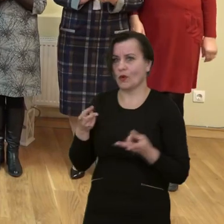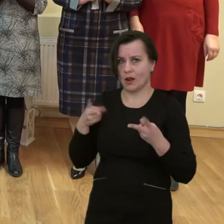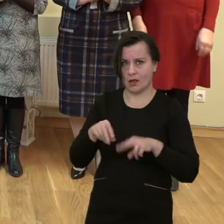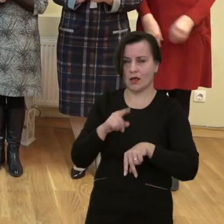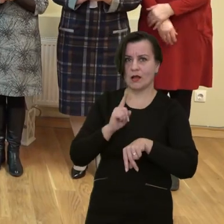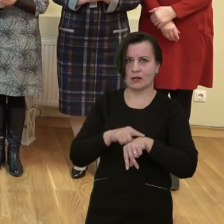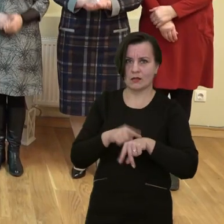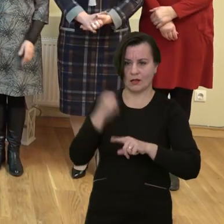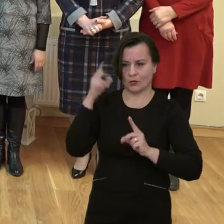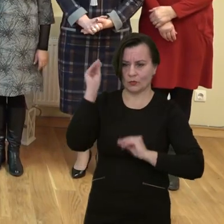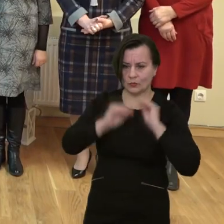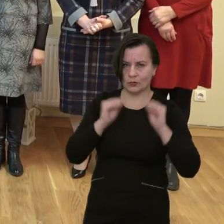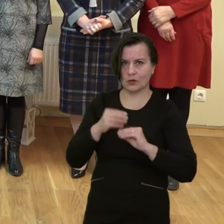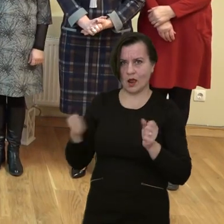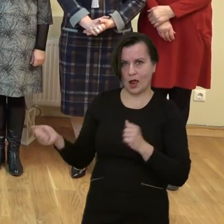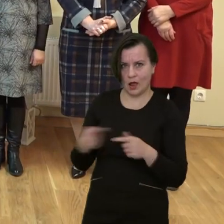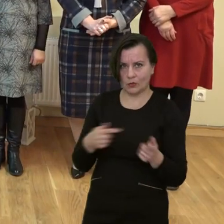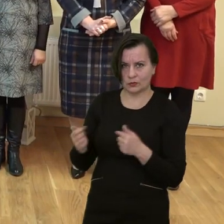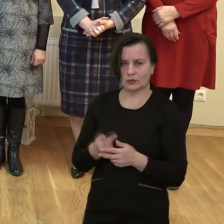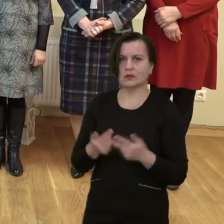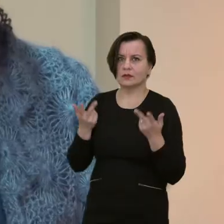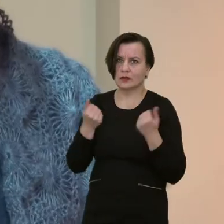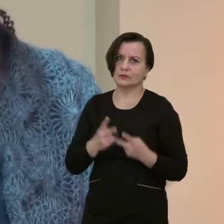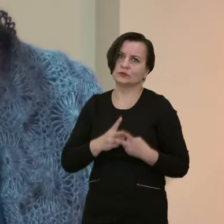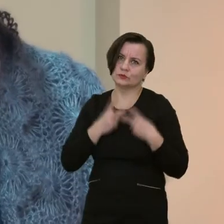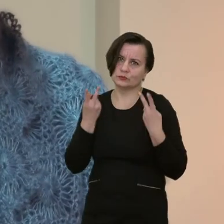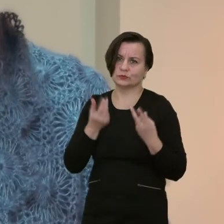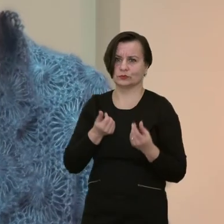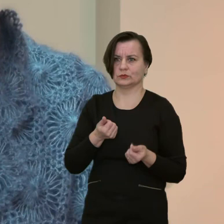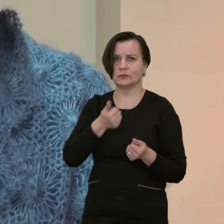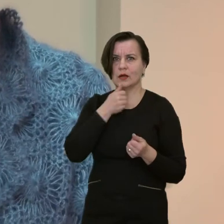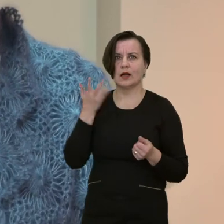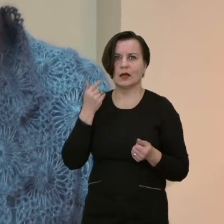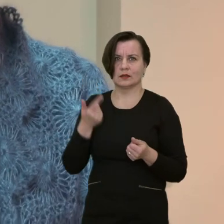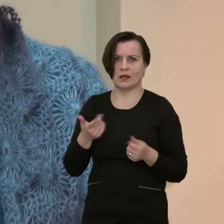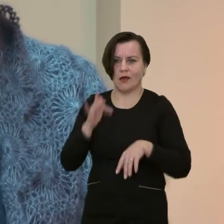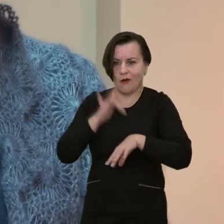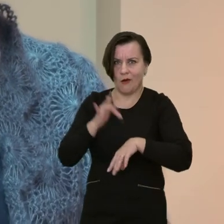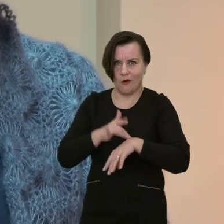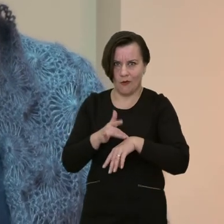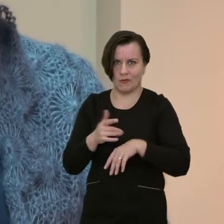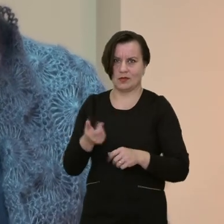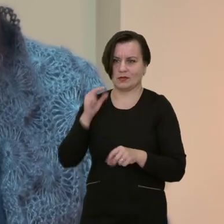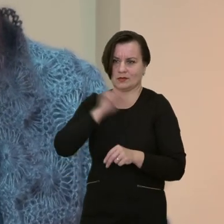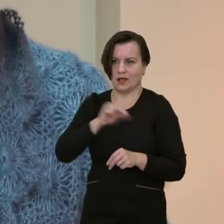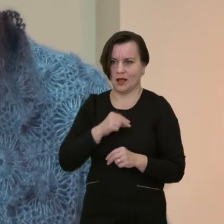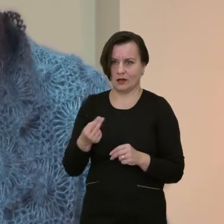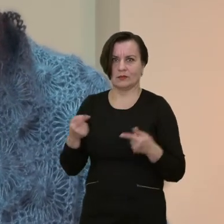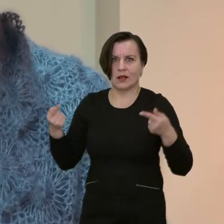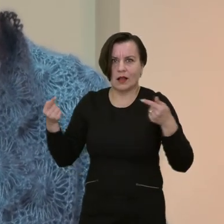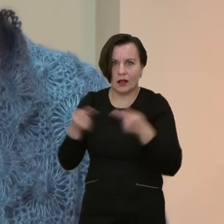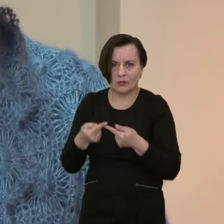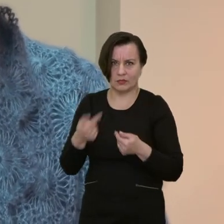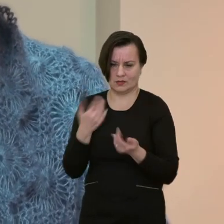laiko kūrybai, audimui? Labai smagu, kai sutampa ir darbas, ir pomėgis. Tai tada kažkaip neskaičiuoji tų